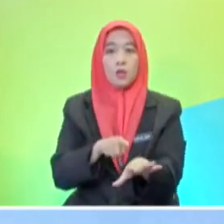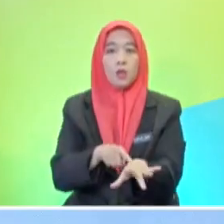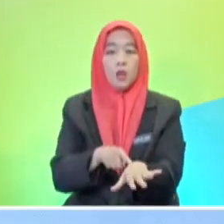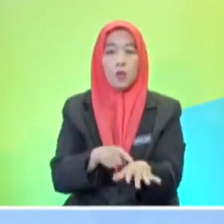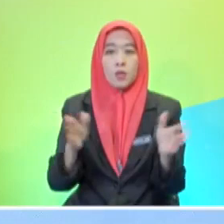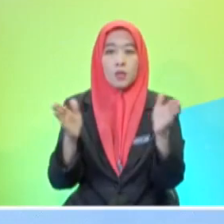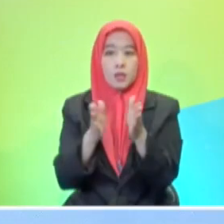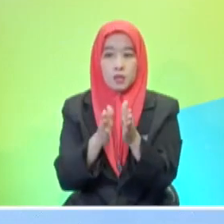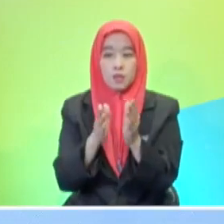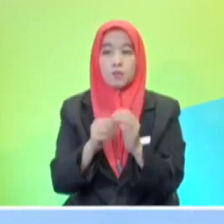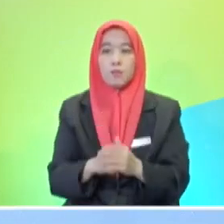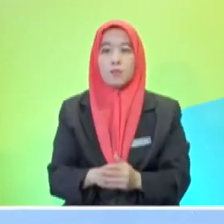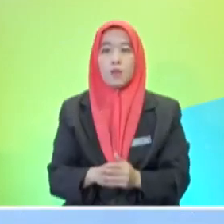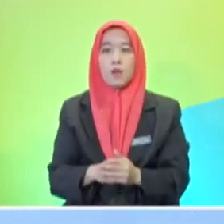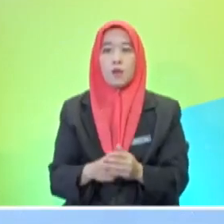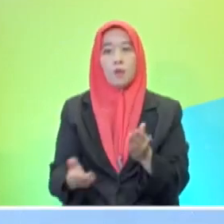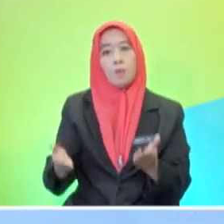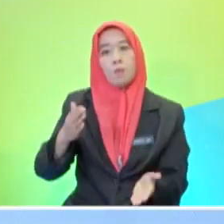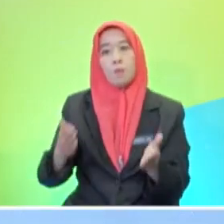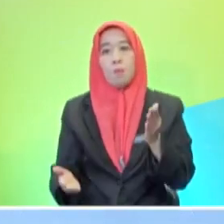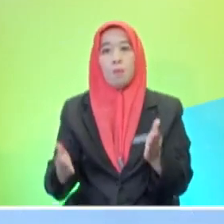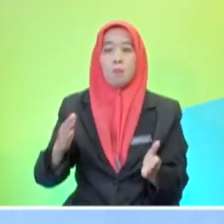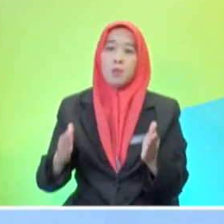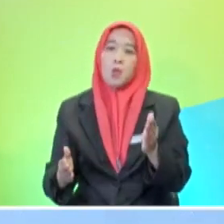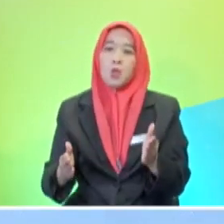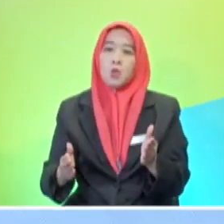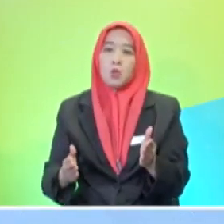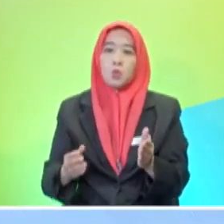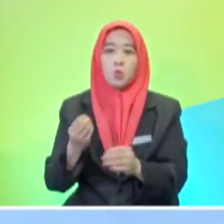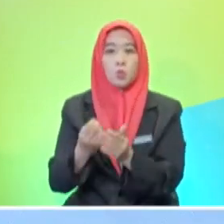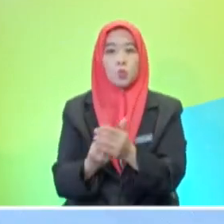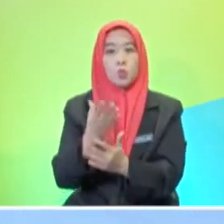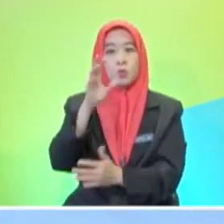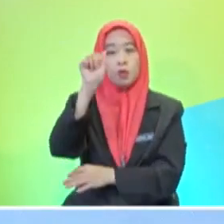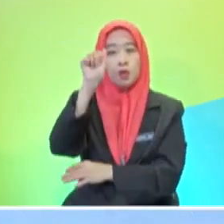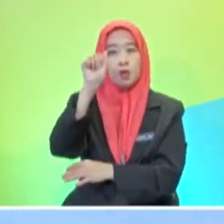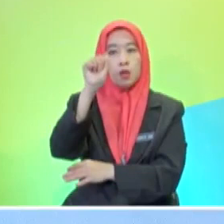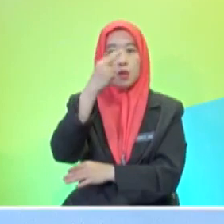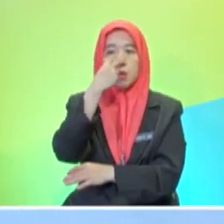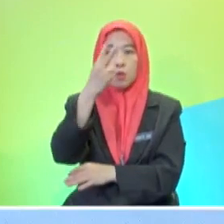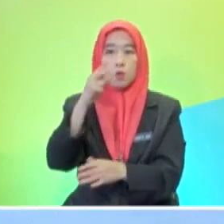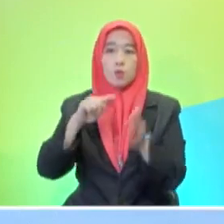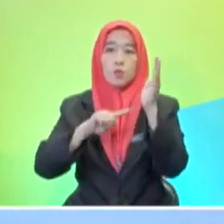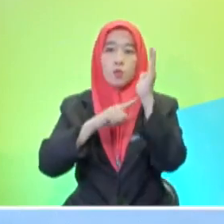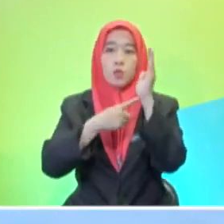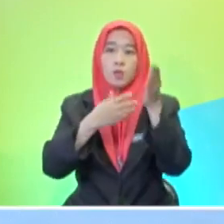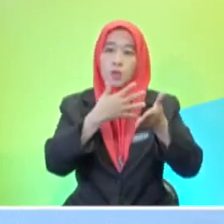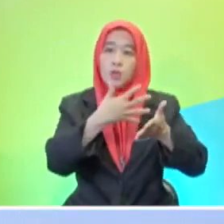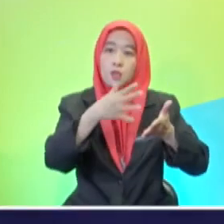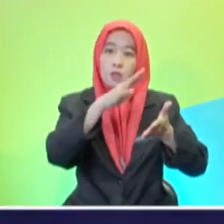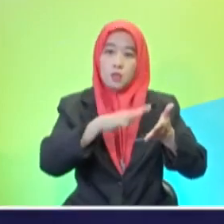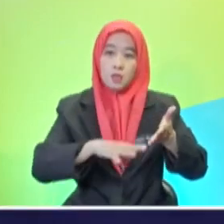berbanding tumbuhan A. Baik. Jadi Syafiqah, cikgu semak jadual jadual Syafiqah tulis tadi tu. Betul ke cikgu? Kuning, saiz